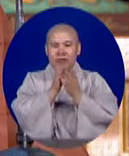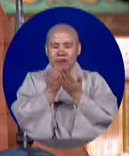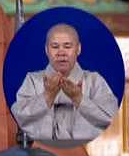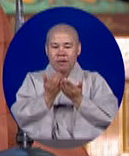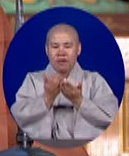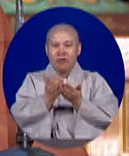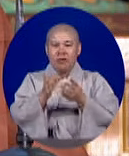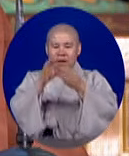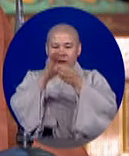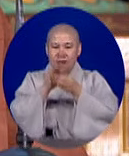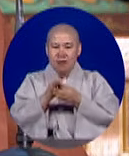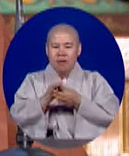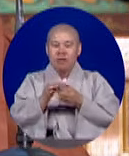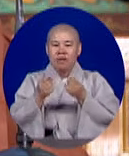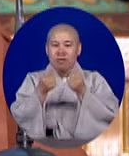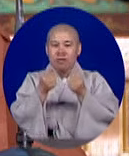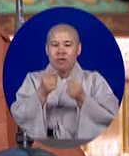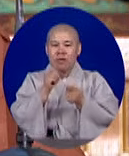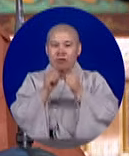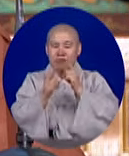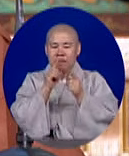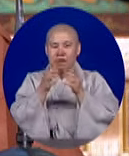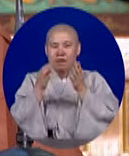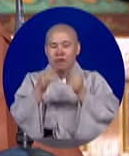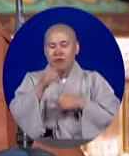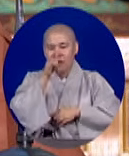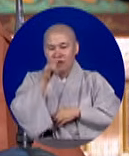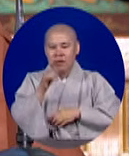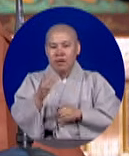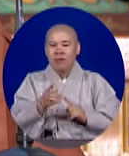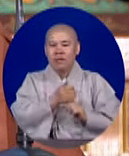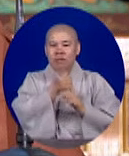있는데, 열애 소설 지나는 열애가